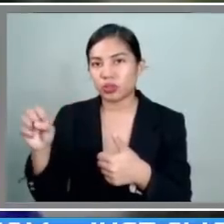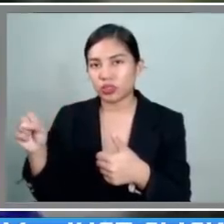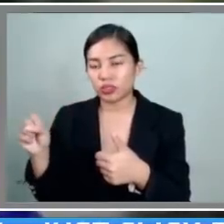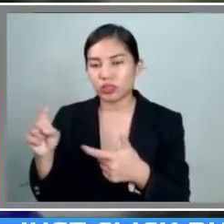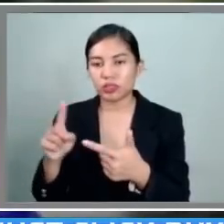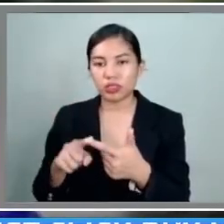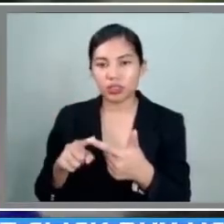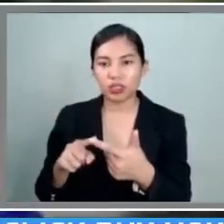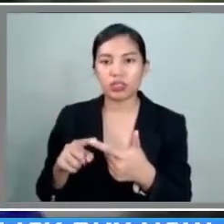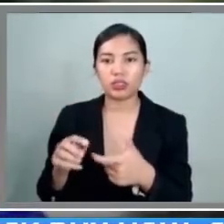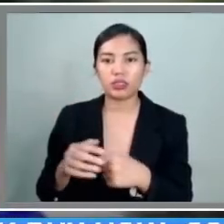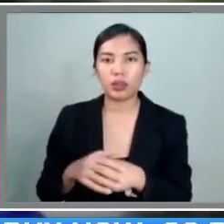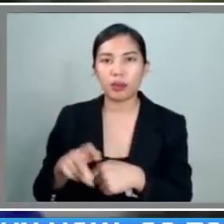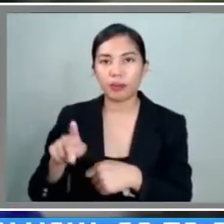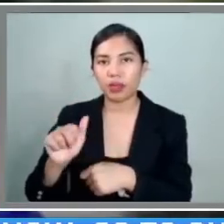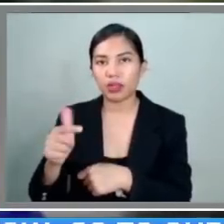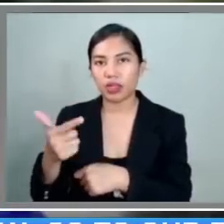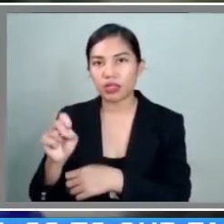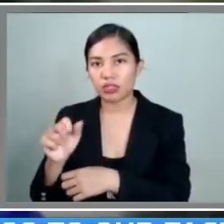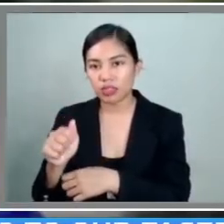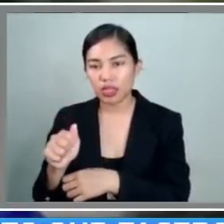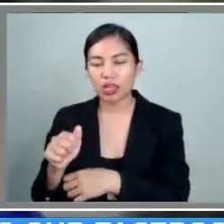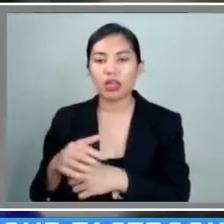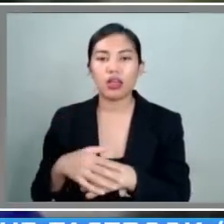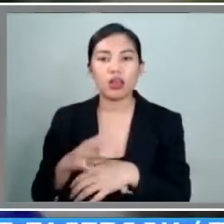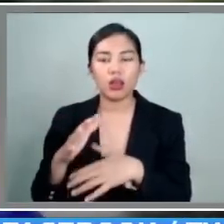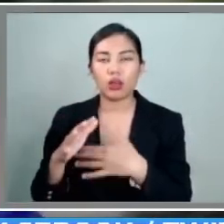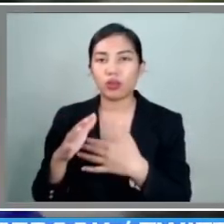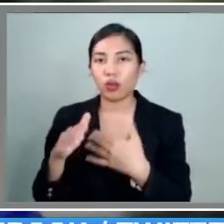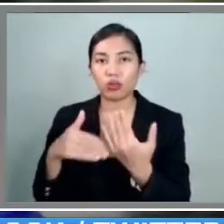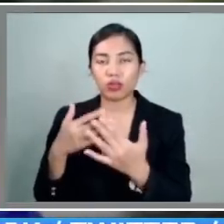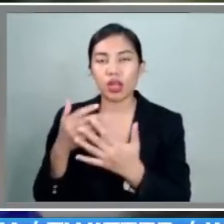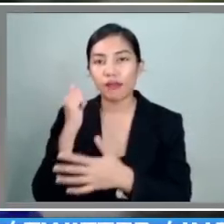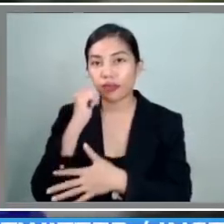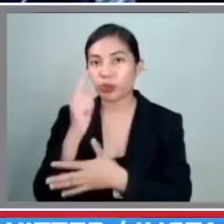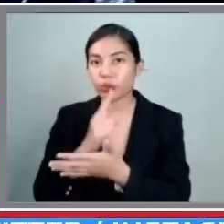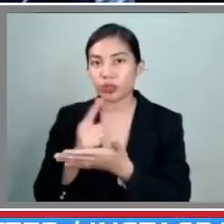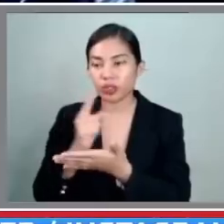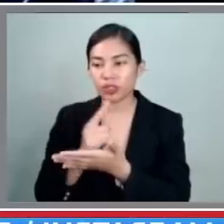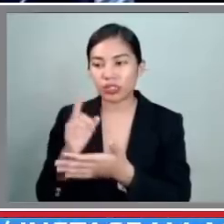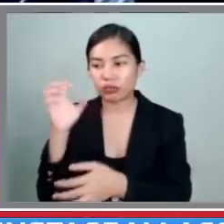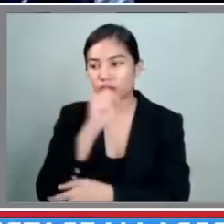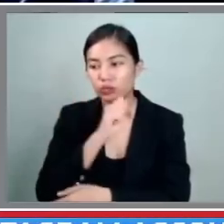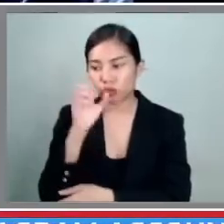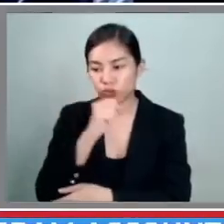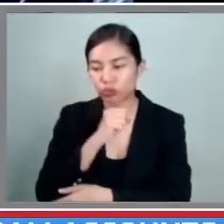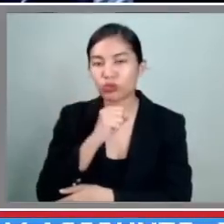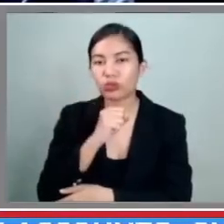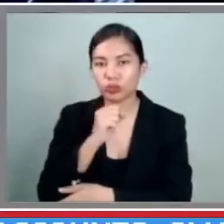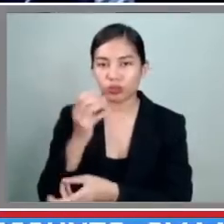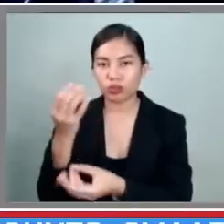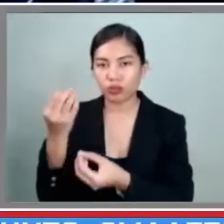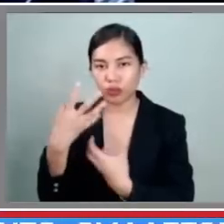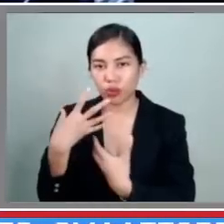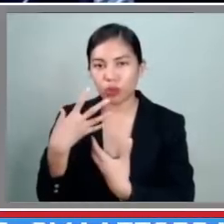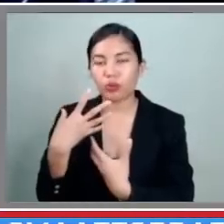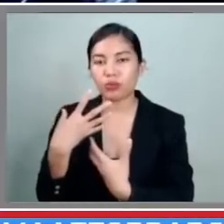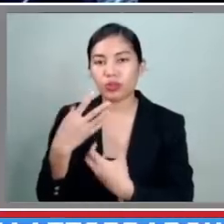sa Kapag-asa. So, every week ay napro-project po natin at nababanggit naman po ng Pag-asa kung ilan po